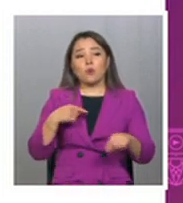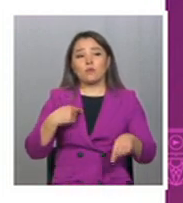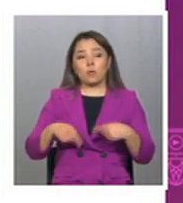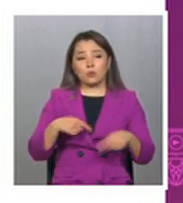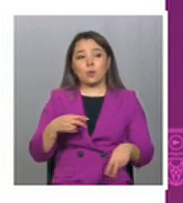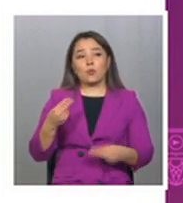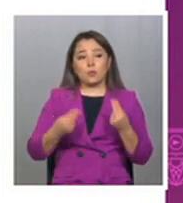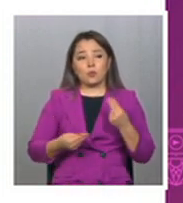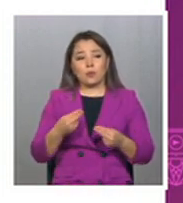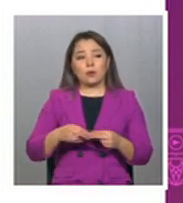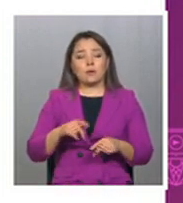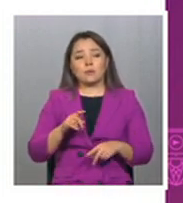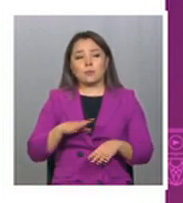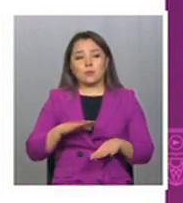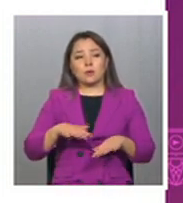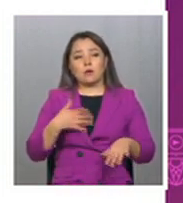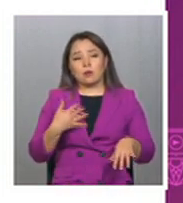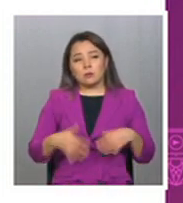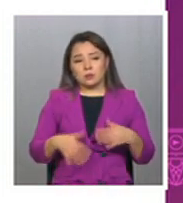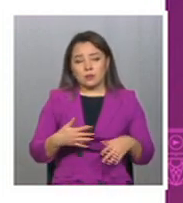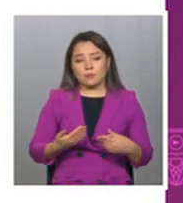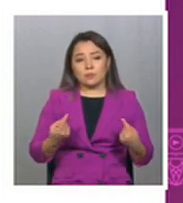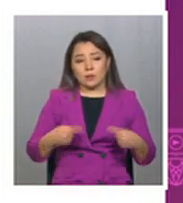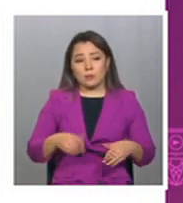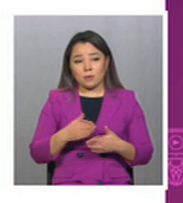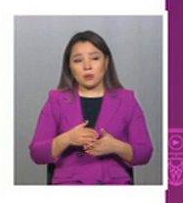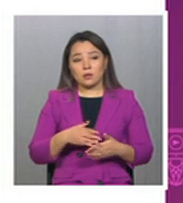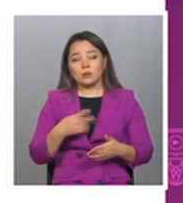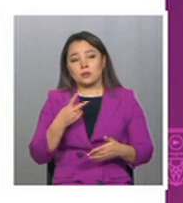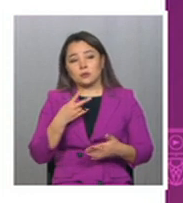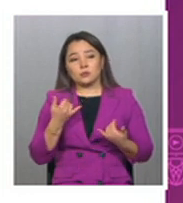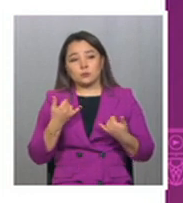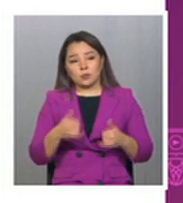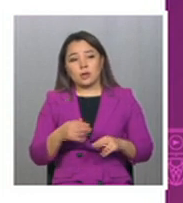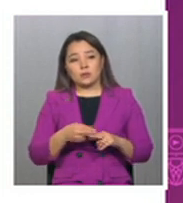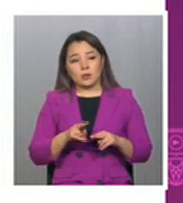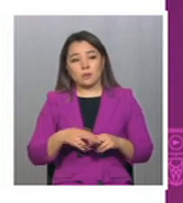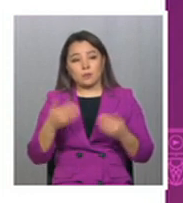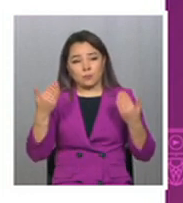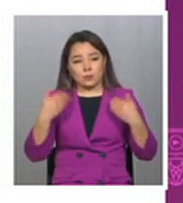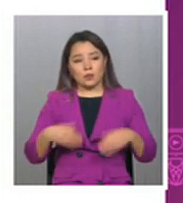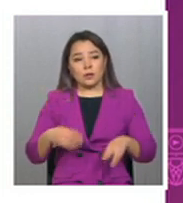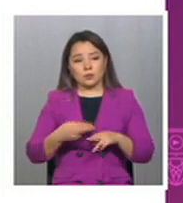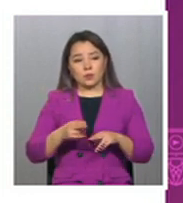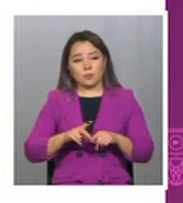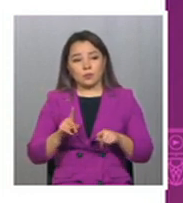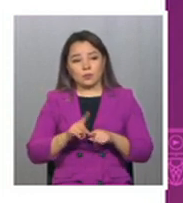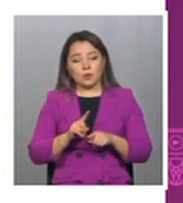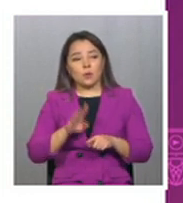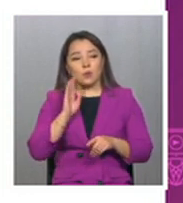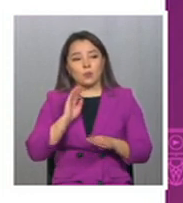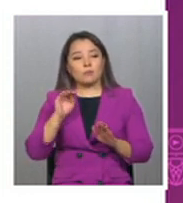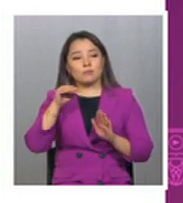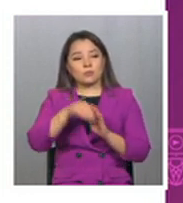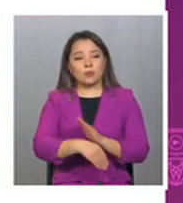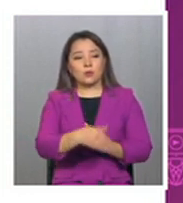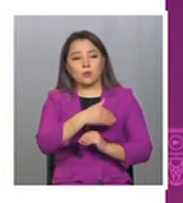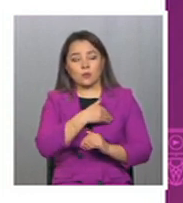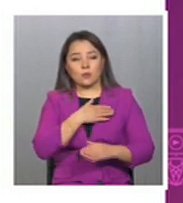ойнап әбден қалжырадым. Шіркін ай, осы бойда барып күмп етіп өзенге қойып